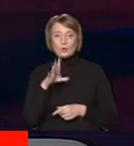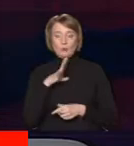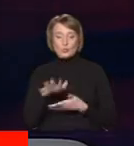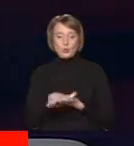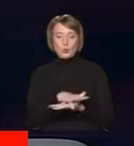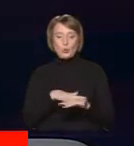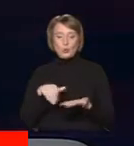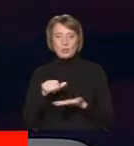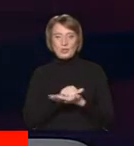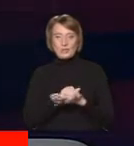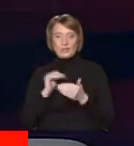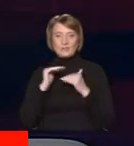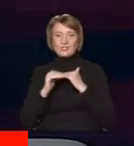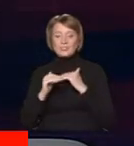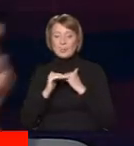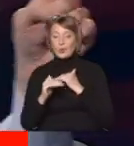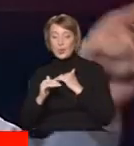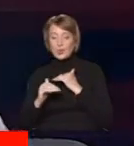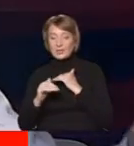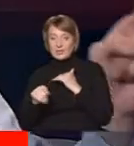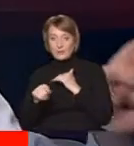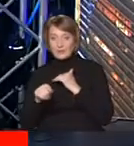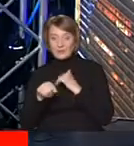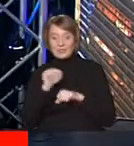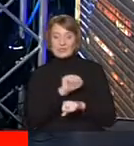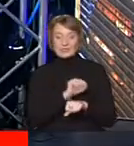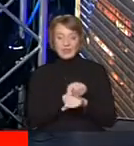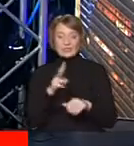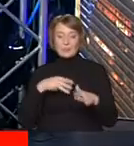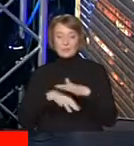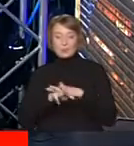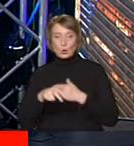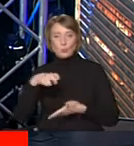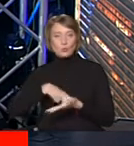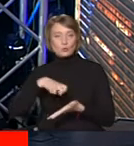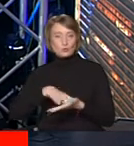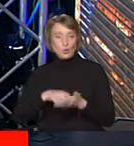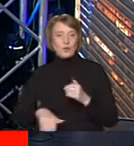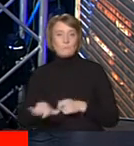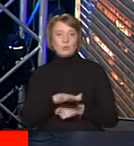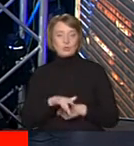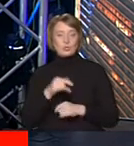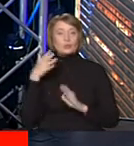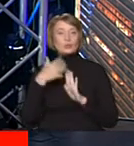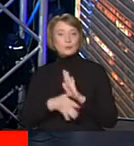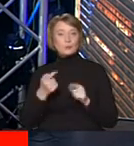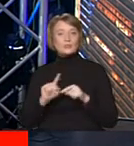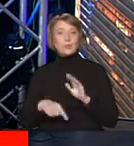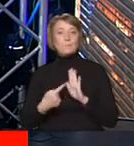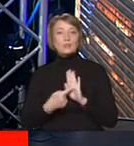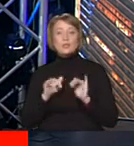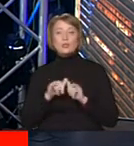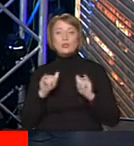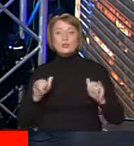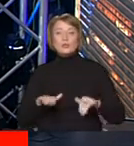руйнація вестибюлю станції метро Поштової площі. Саме через той скляний міст. Тому тут, розумієте, тут питання, що треба підходити до розвитку